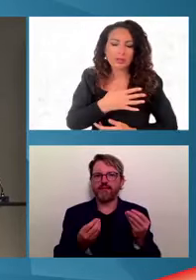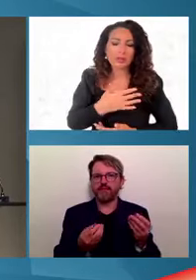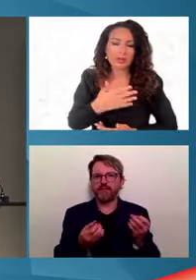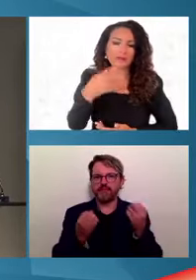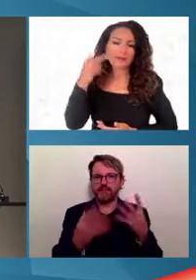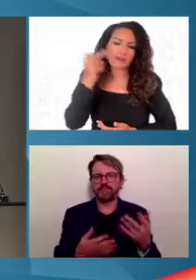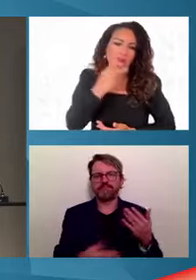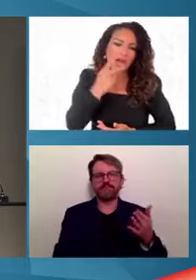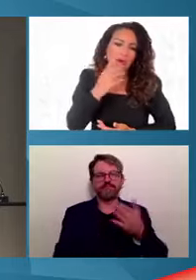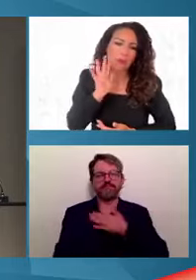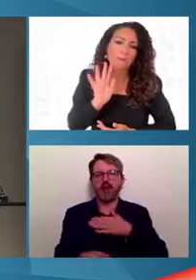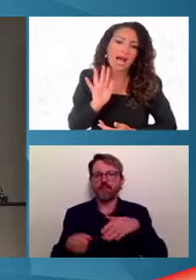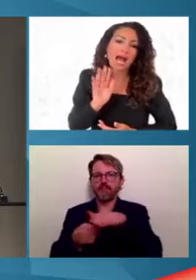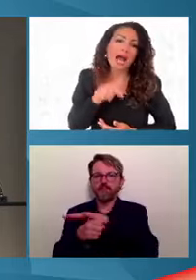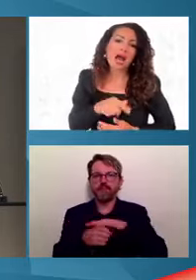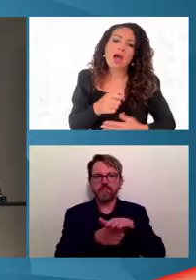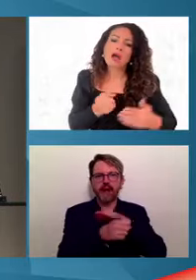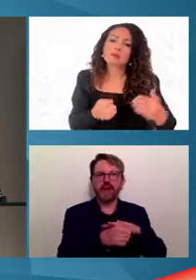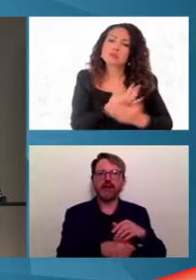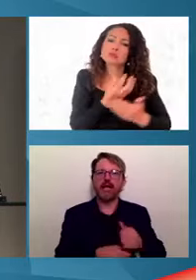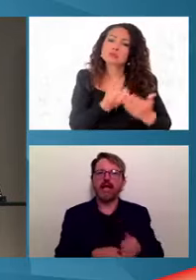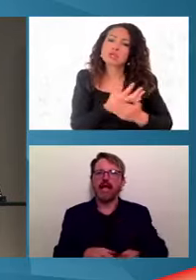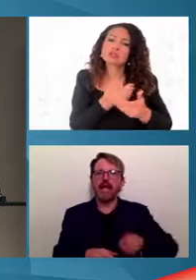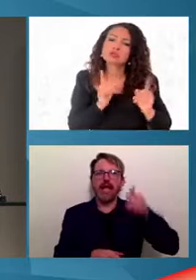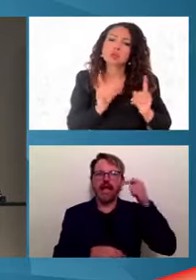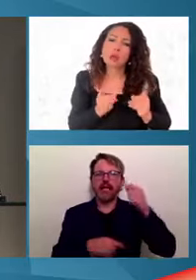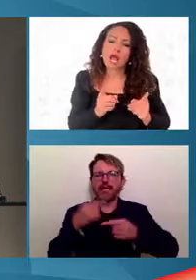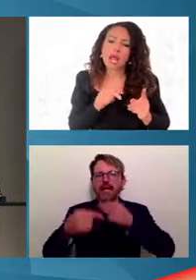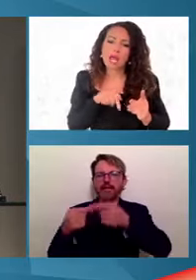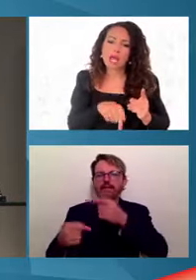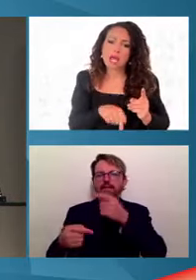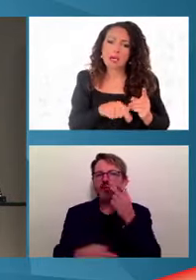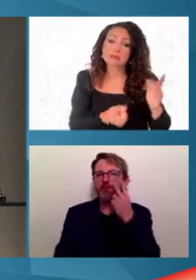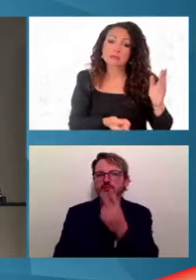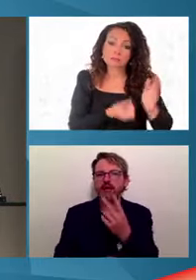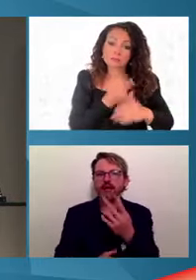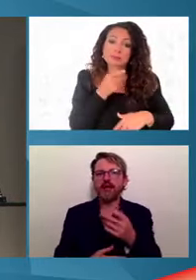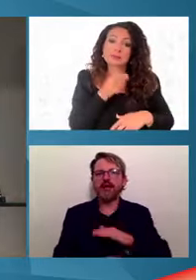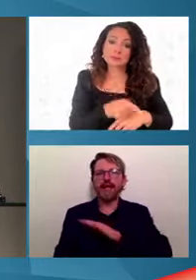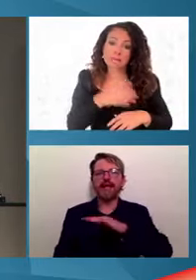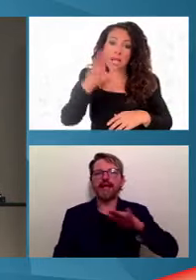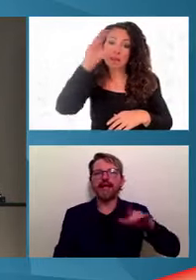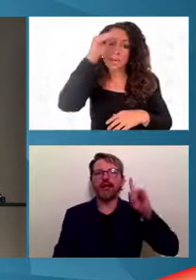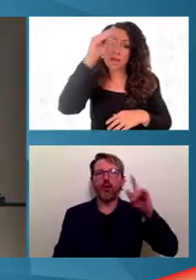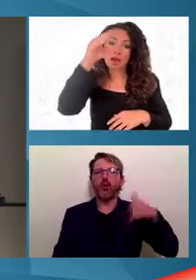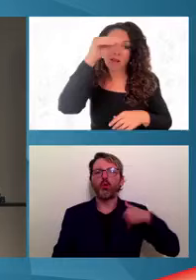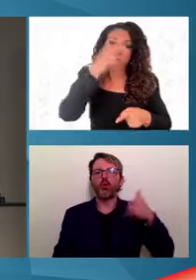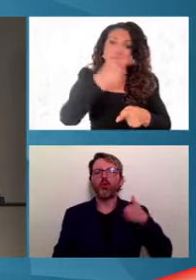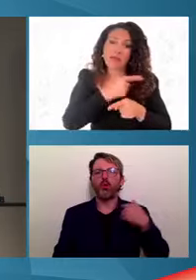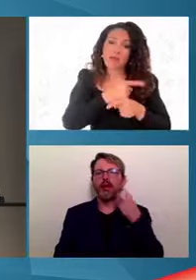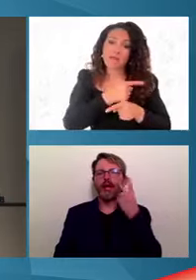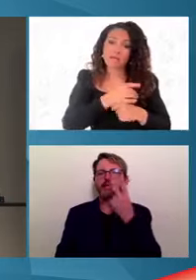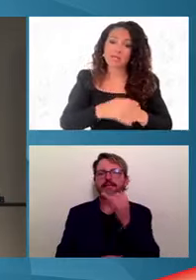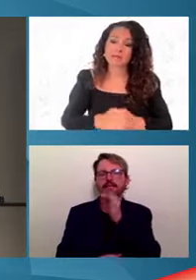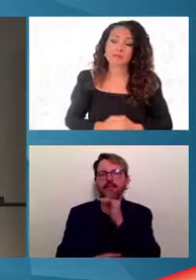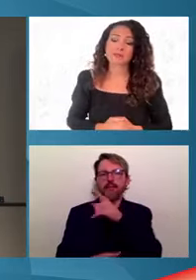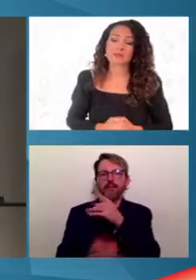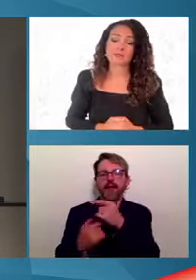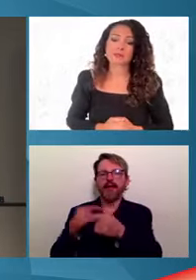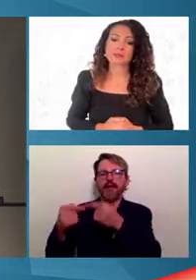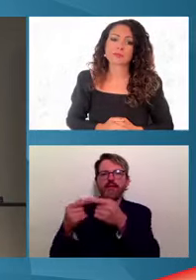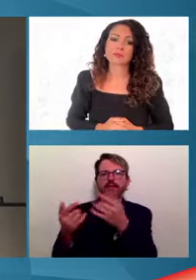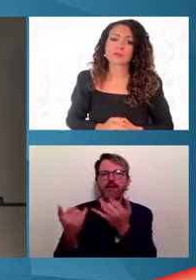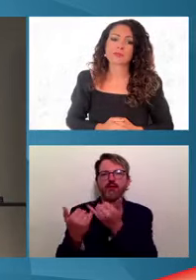ersten Seismographen einer Entwicklung sind immer Kinder und Jugendliche. Wir dürfen uns nichts vormachen. Das sind die ersten Seismographen, die